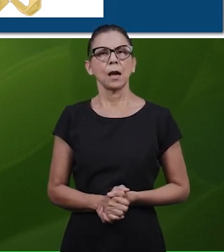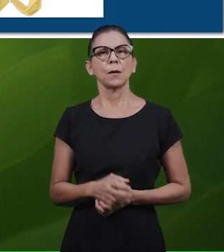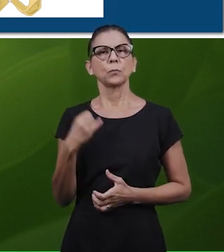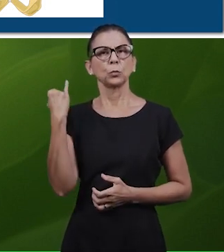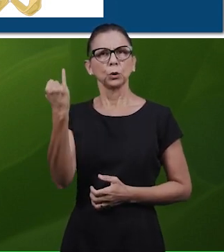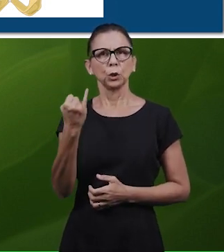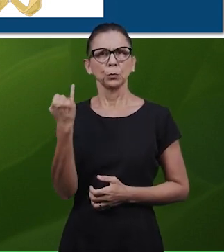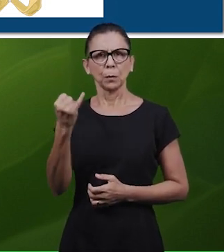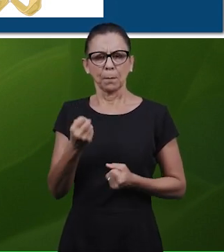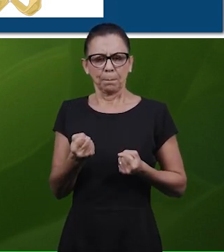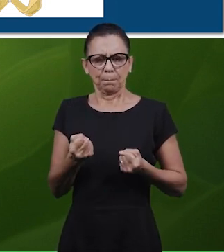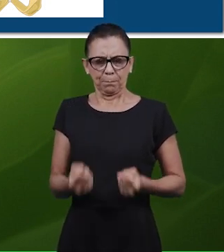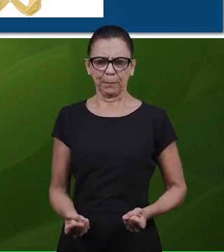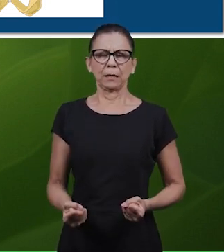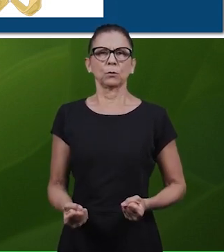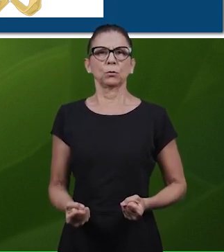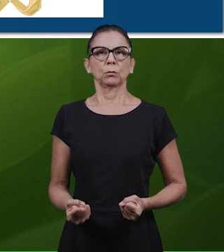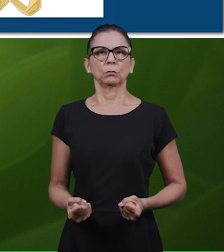concerne